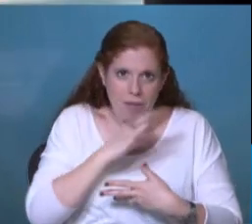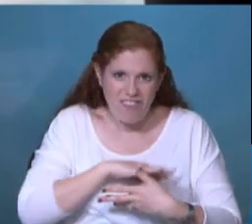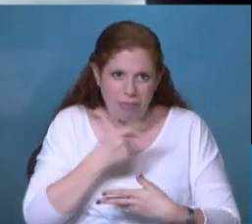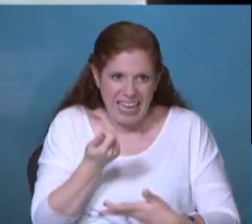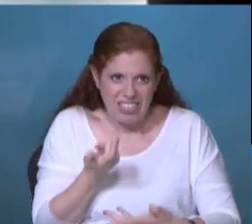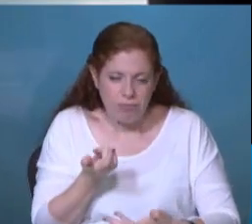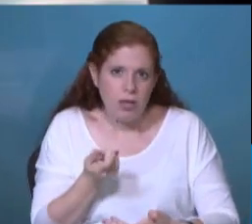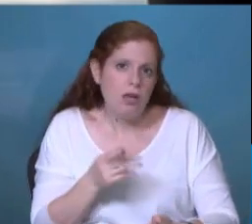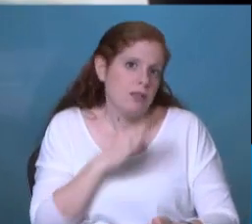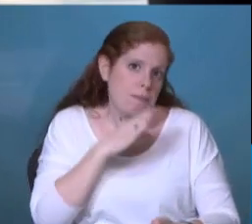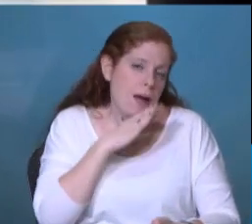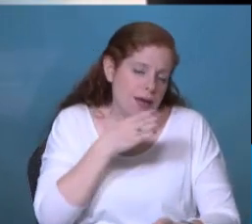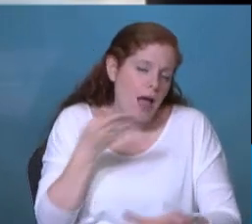So